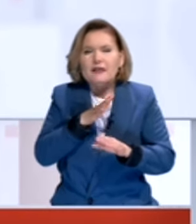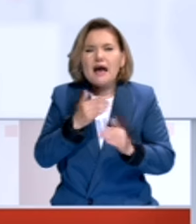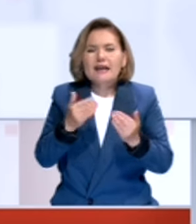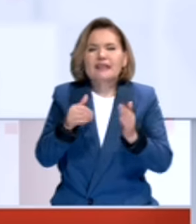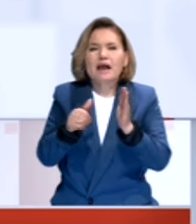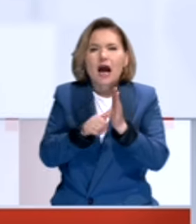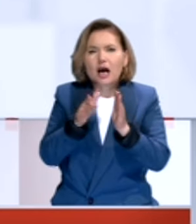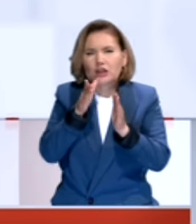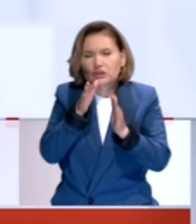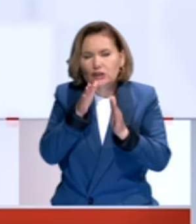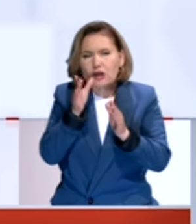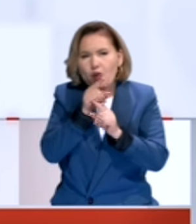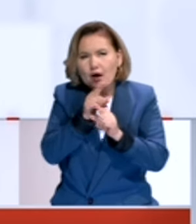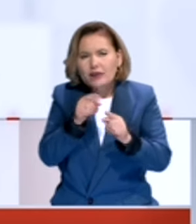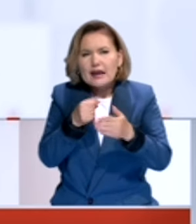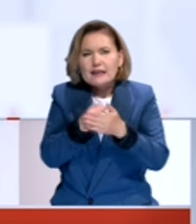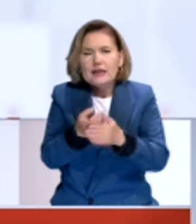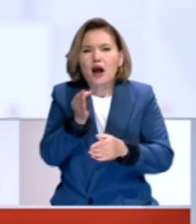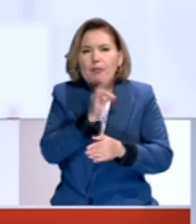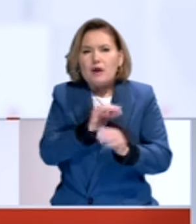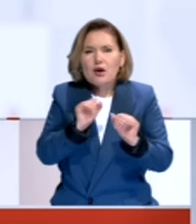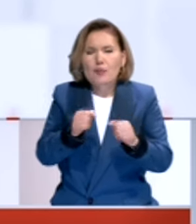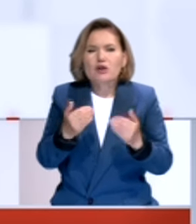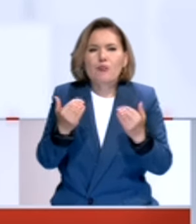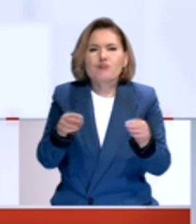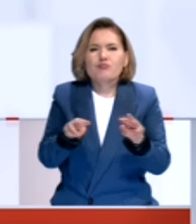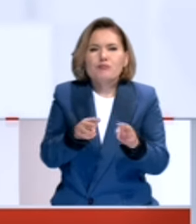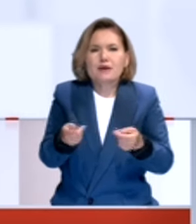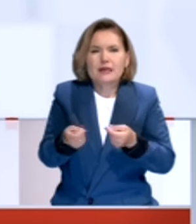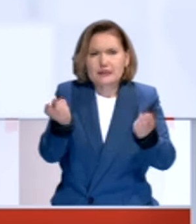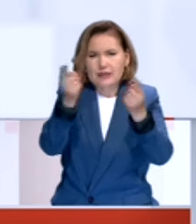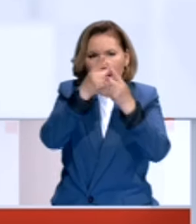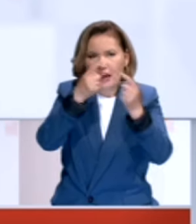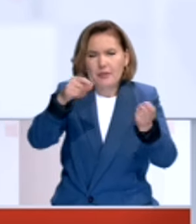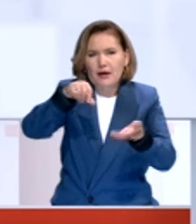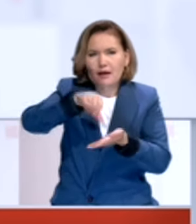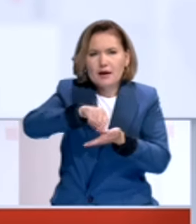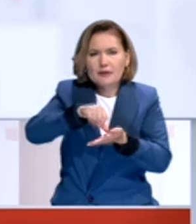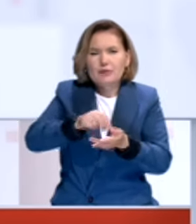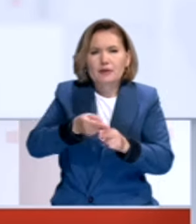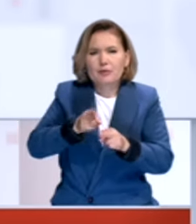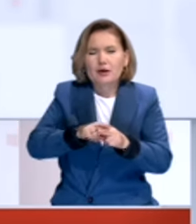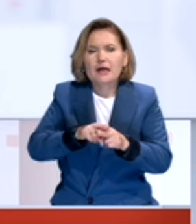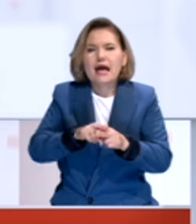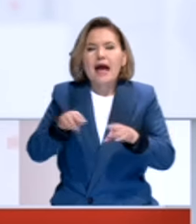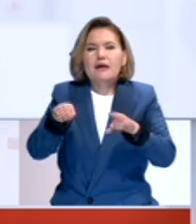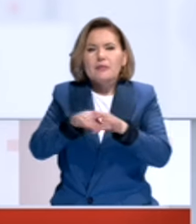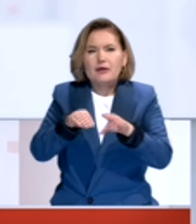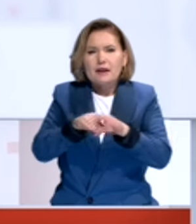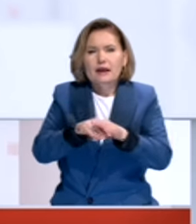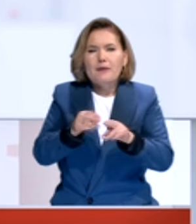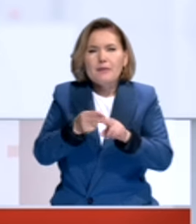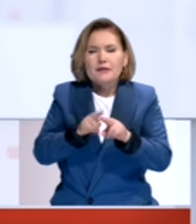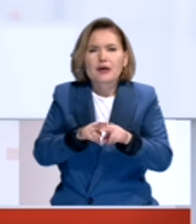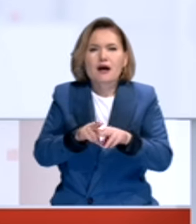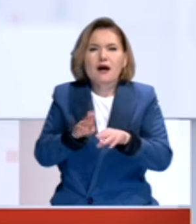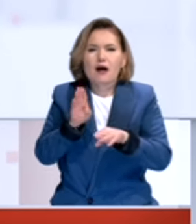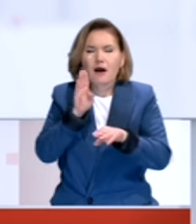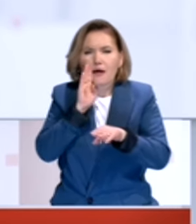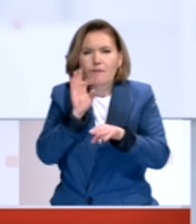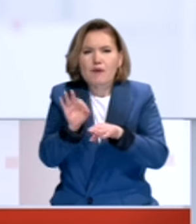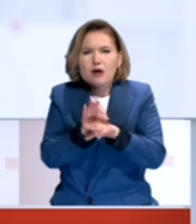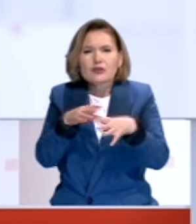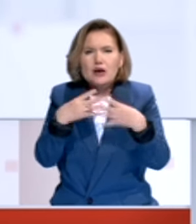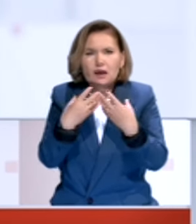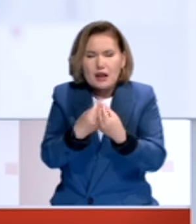уақытта пайдалануға болады. Бұл туралы өнеркәсіп және құрылыс министрлігінің өкілдері хабарлады. Бұдан бөлек депозитті ерлі-зайыптыларға